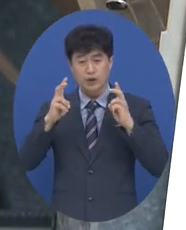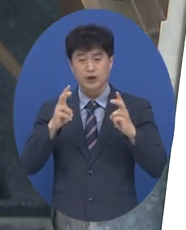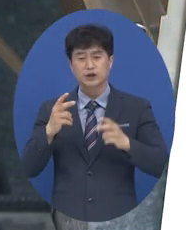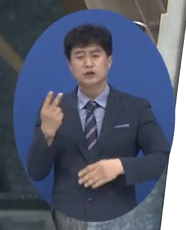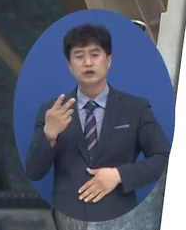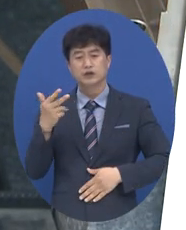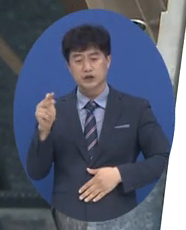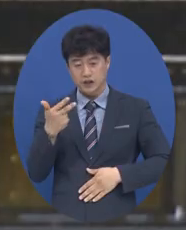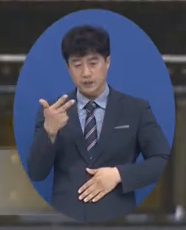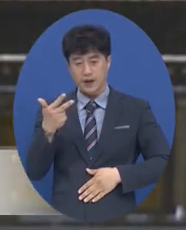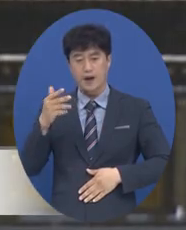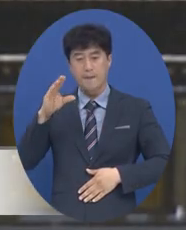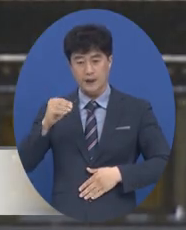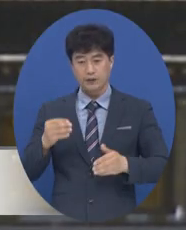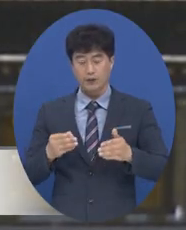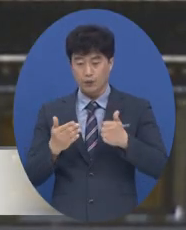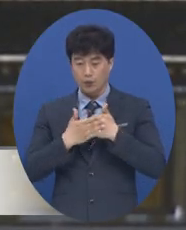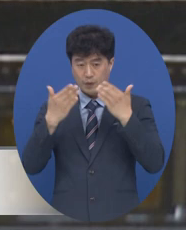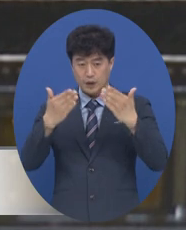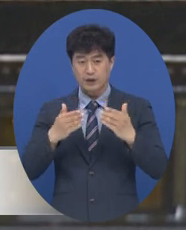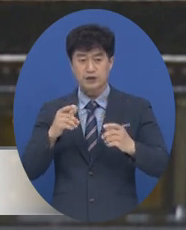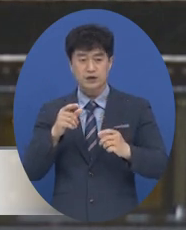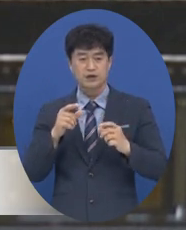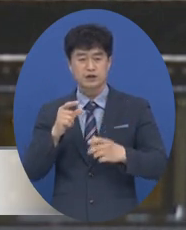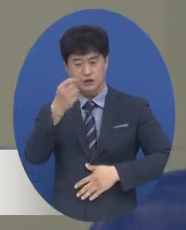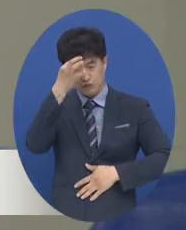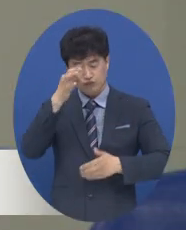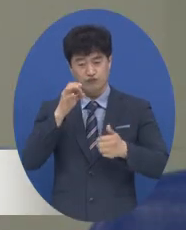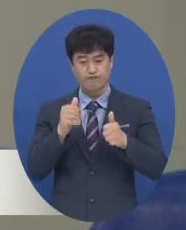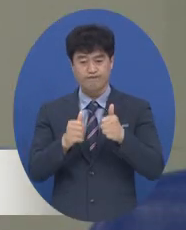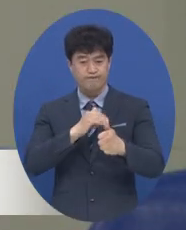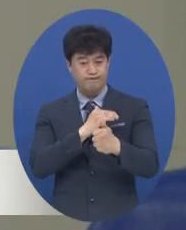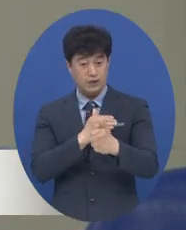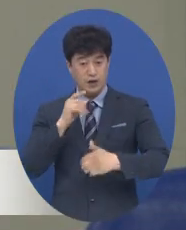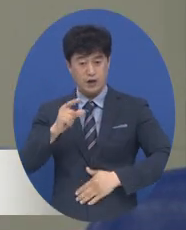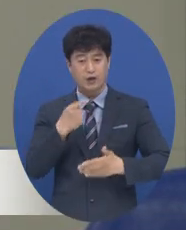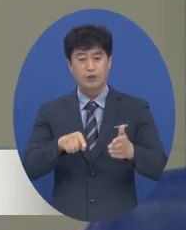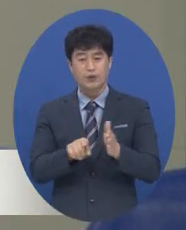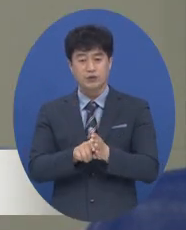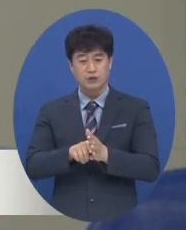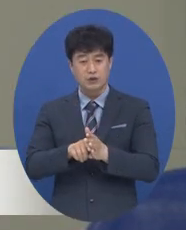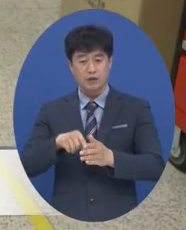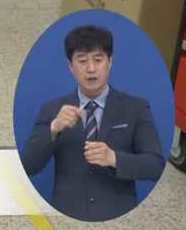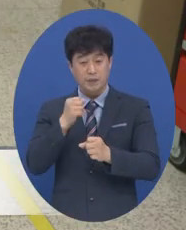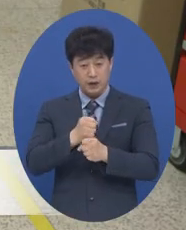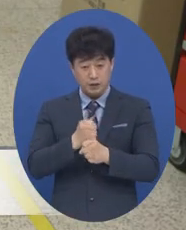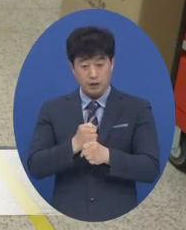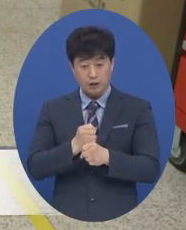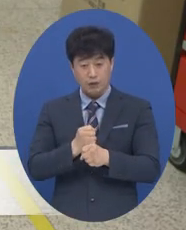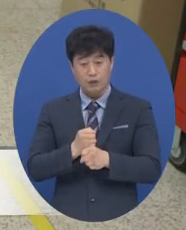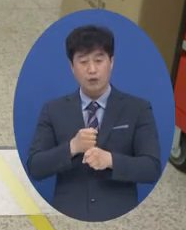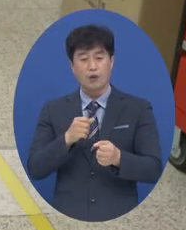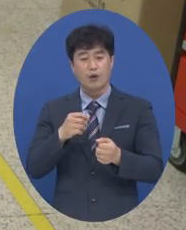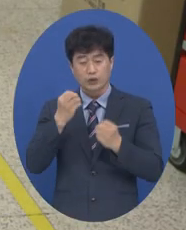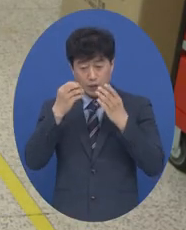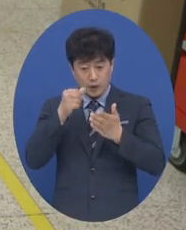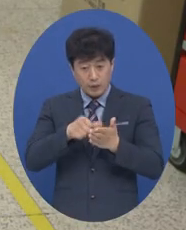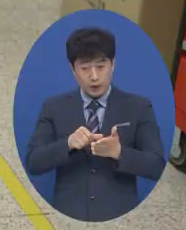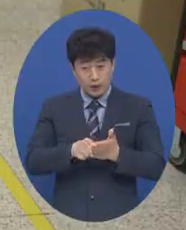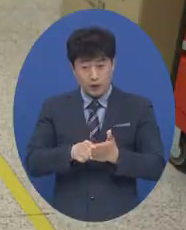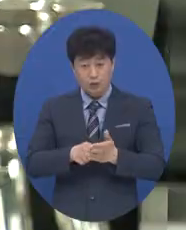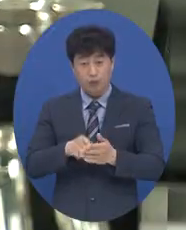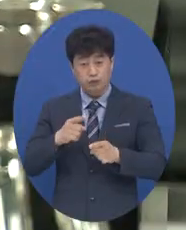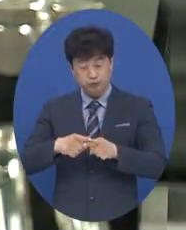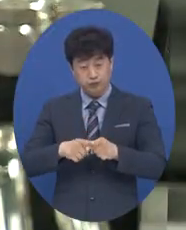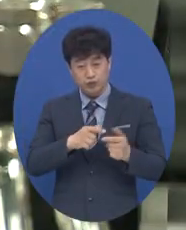원까지 지원받을 수 있고 기술 경쟁력 강화를 위해 기술 개발과 시제품 시험 분석 인증, 참여 기업 간 기술 교류